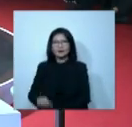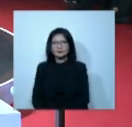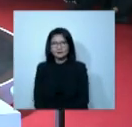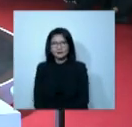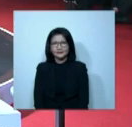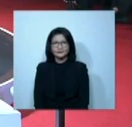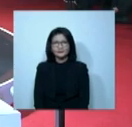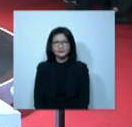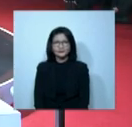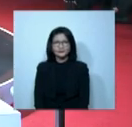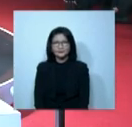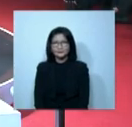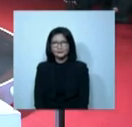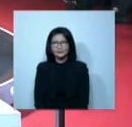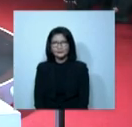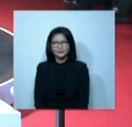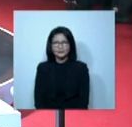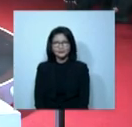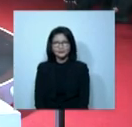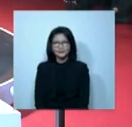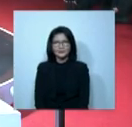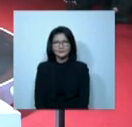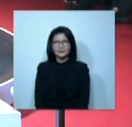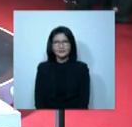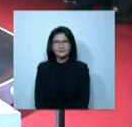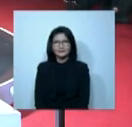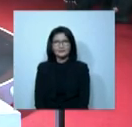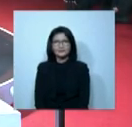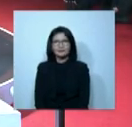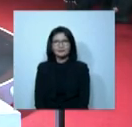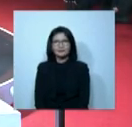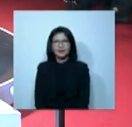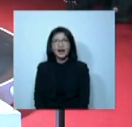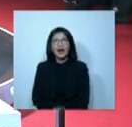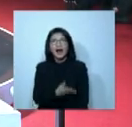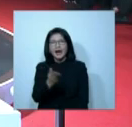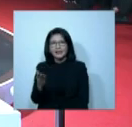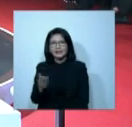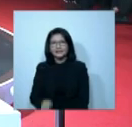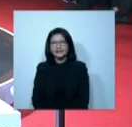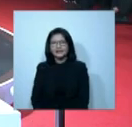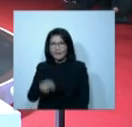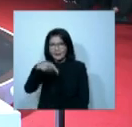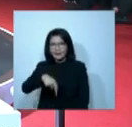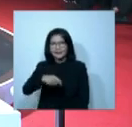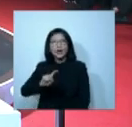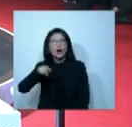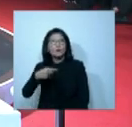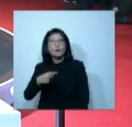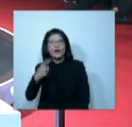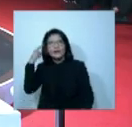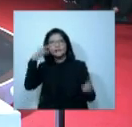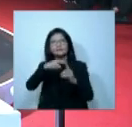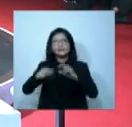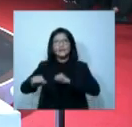rangkuman singkat dari visiisinya Anis Ganjar danab terkait apa saja yang akan mereka lakukan terkait dengan